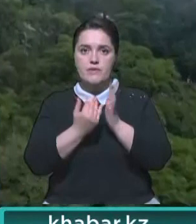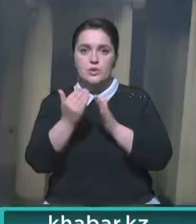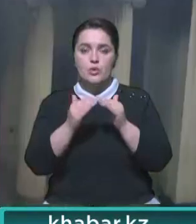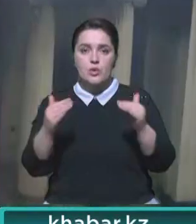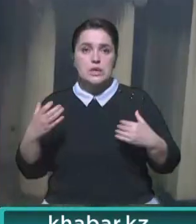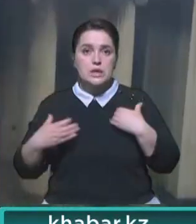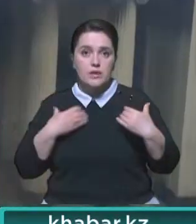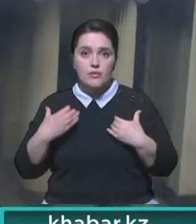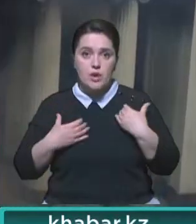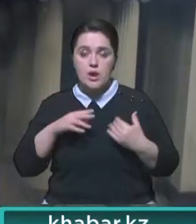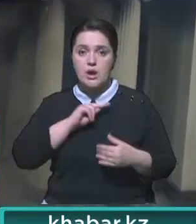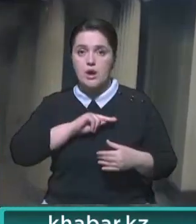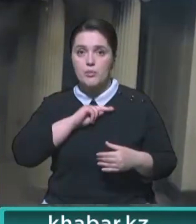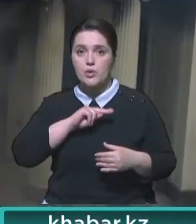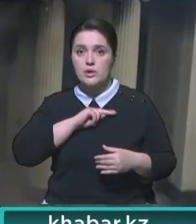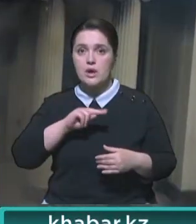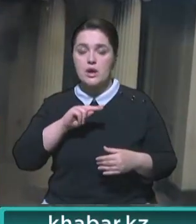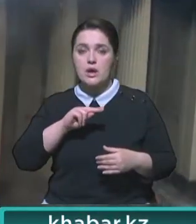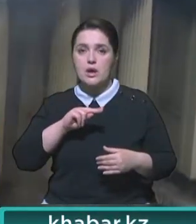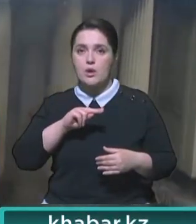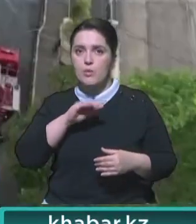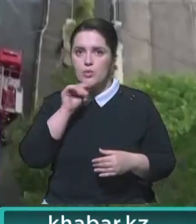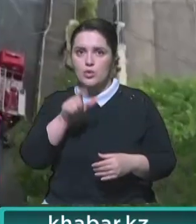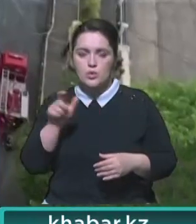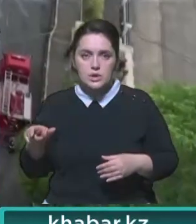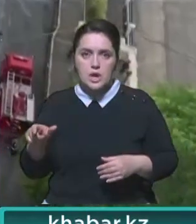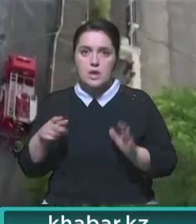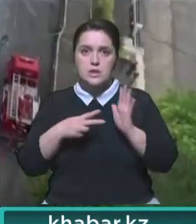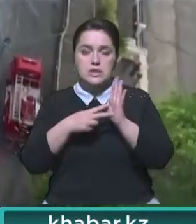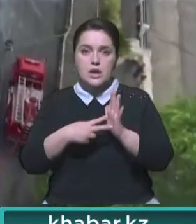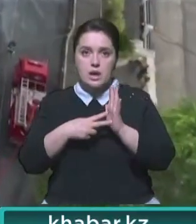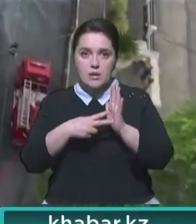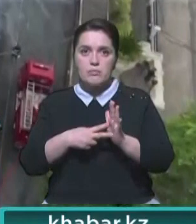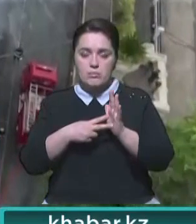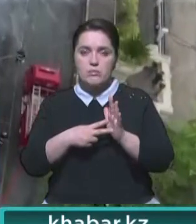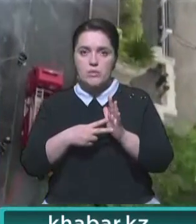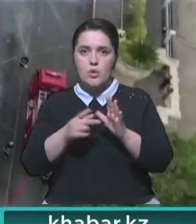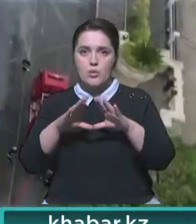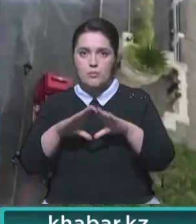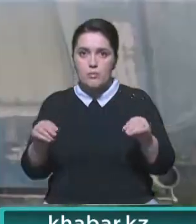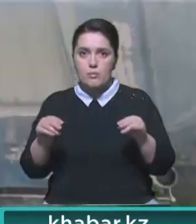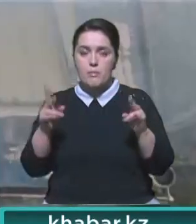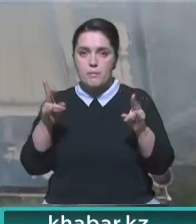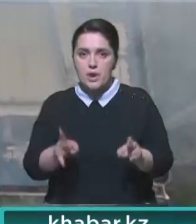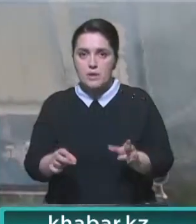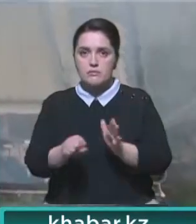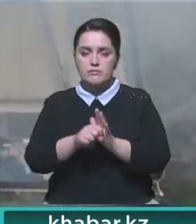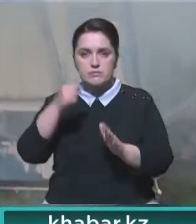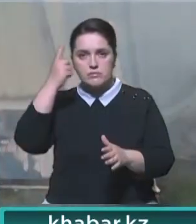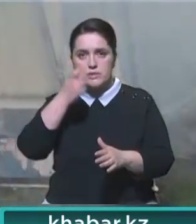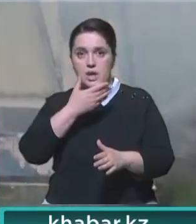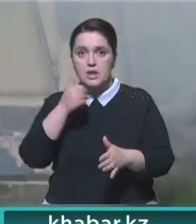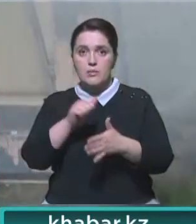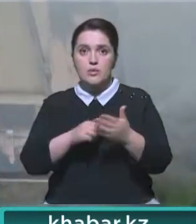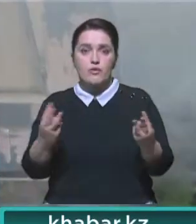На месте происшествия работали несколько десятков сотрудников. Спустя 7 часов пожар взяли под контроль. О погибших и пострадавших не сообщается.